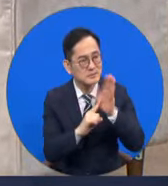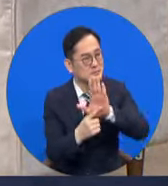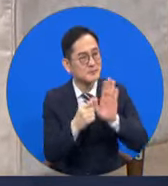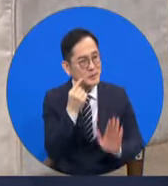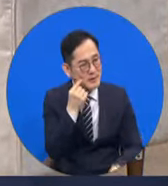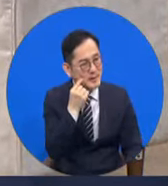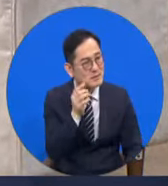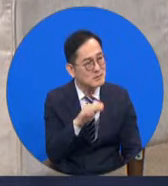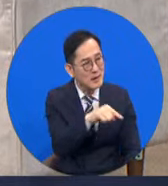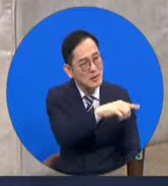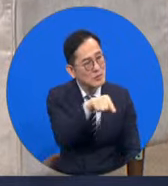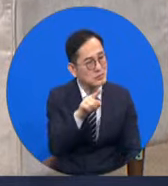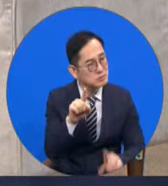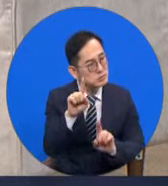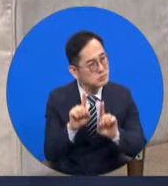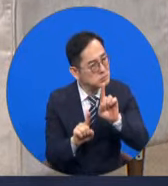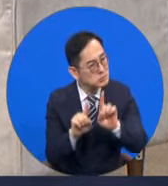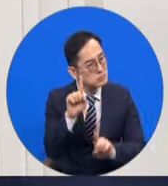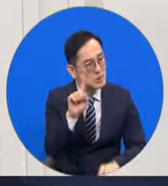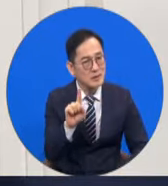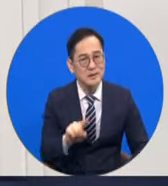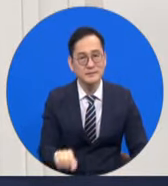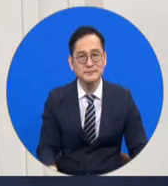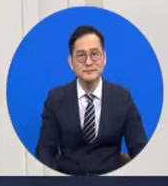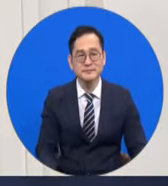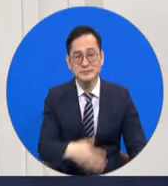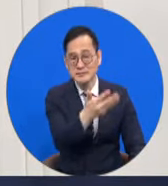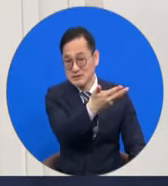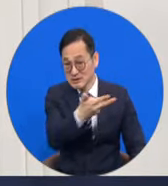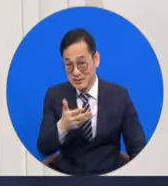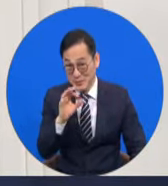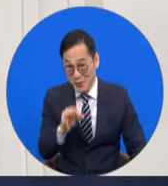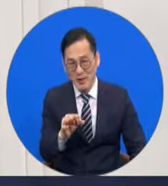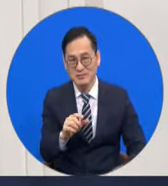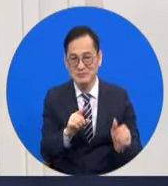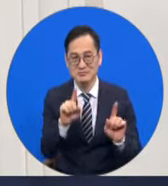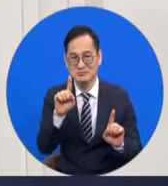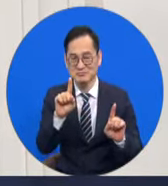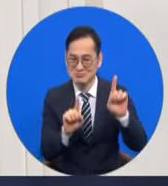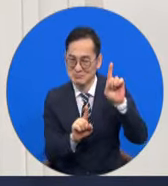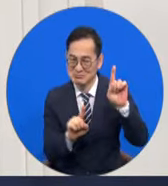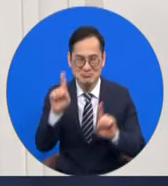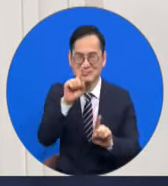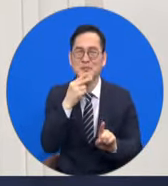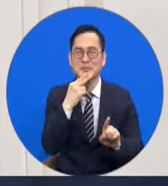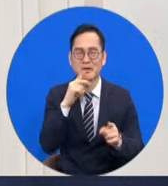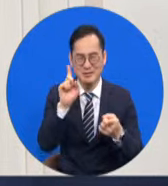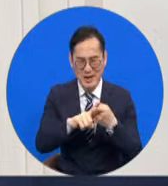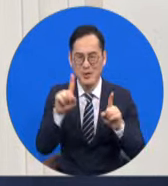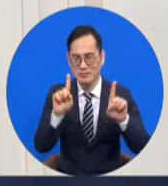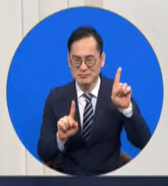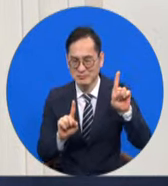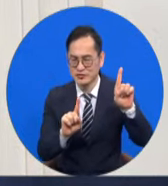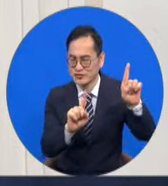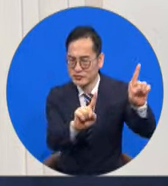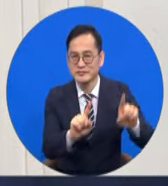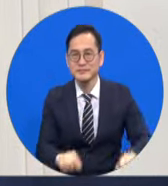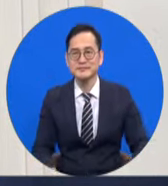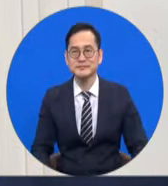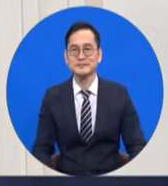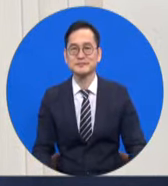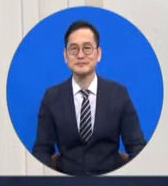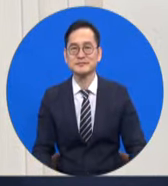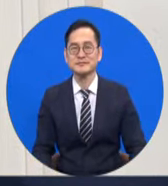지역만 한정해서 보자고 하면 추세상 큰 변화는 없는 것으로 보입니다. 그렇군요. 지금 본 조사 결과로는 오차 범위